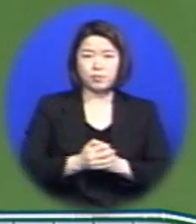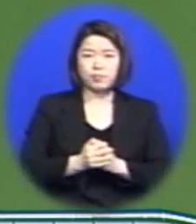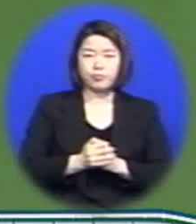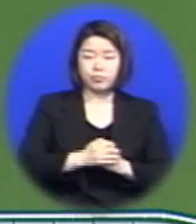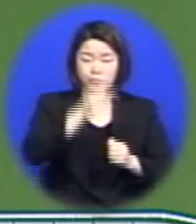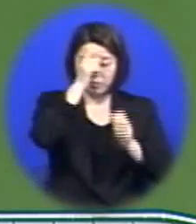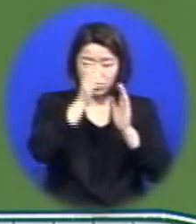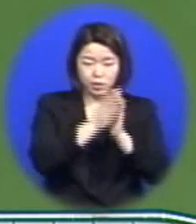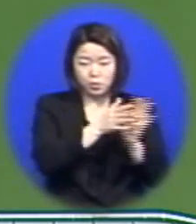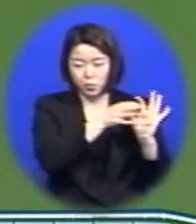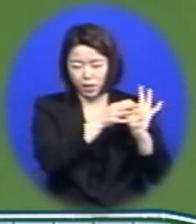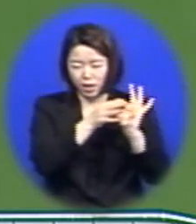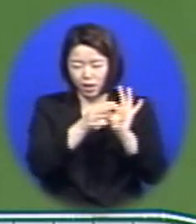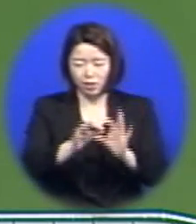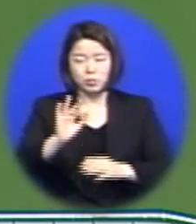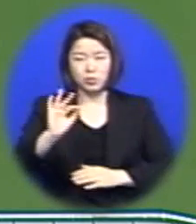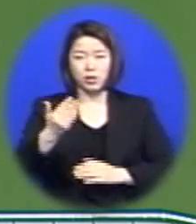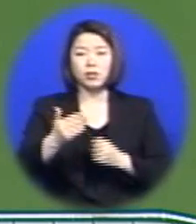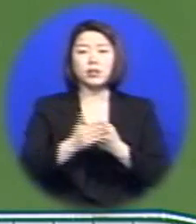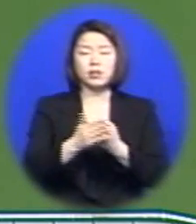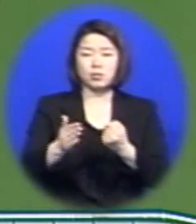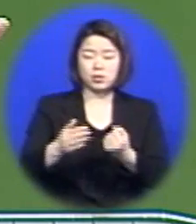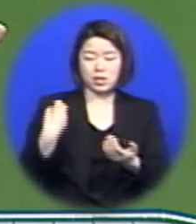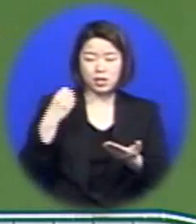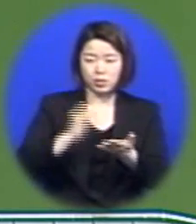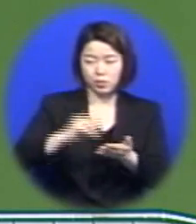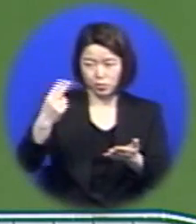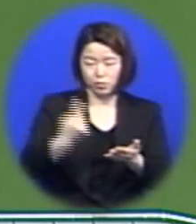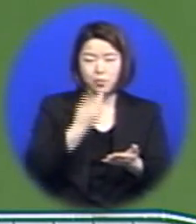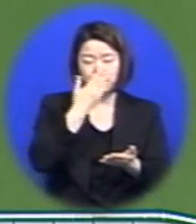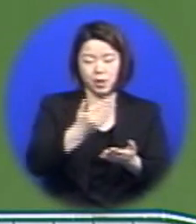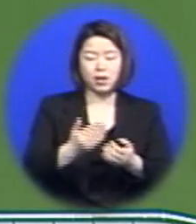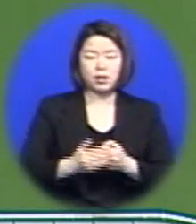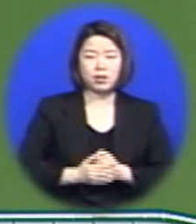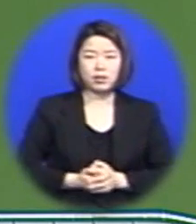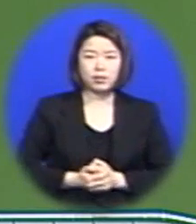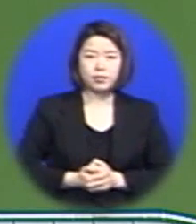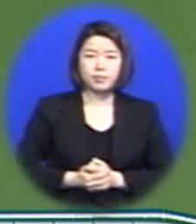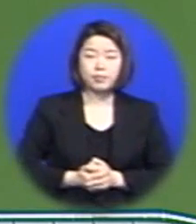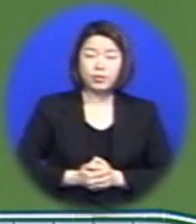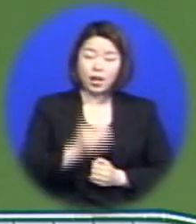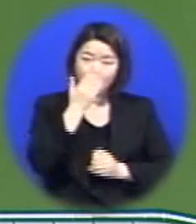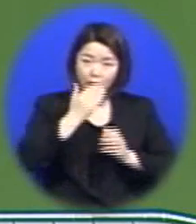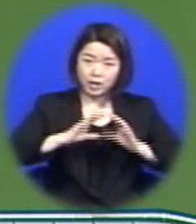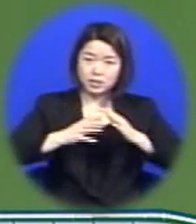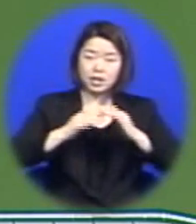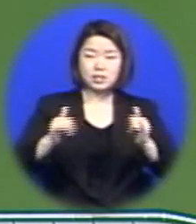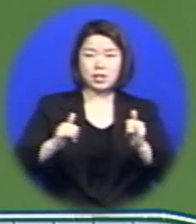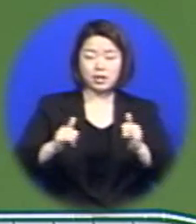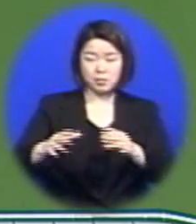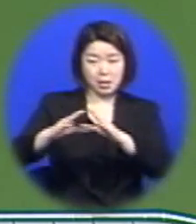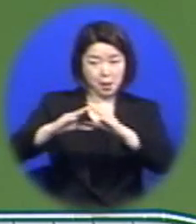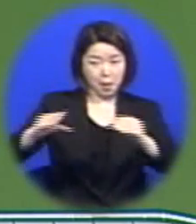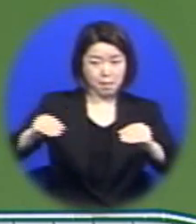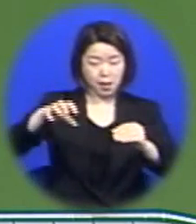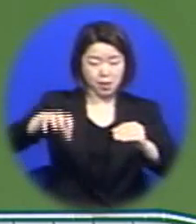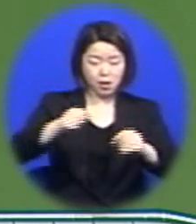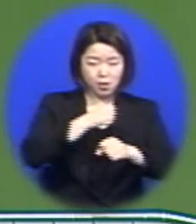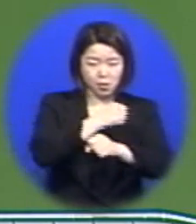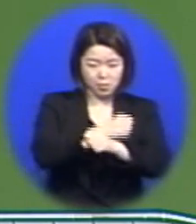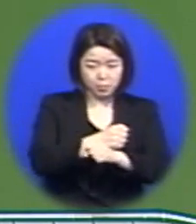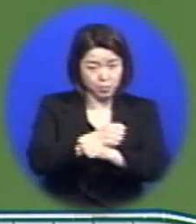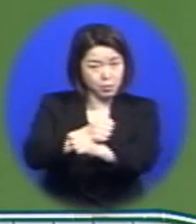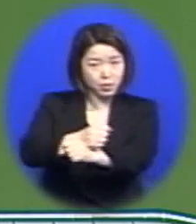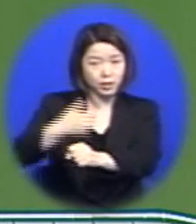기도가 계속되었기 때문에 돌아오게 된 거예요 이스라엘 성들 바벨론에 끌려가서도 계속 기도를